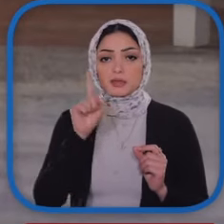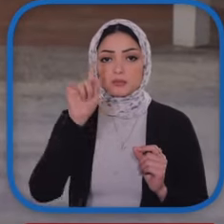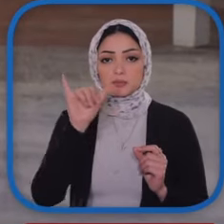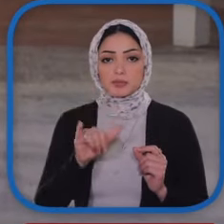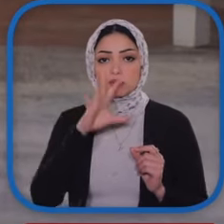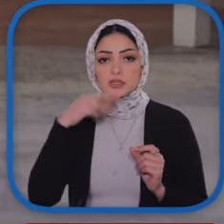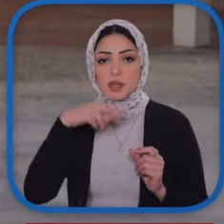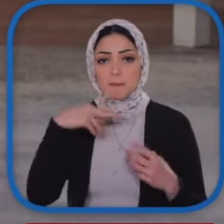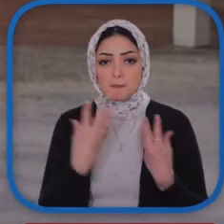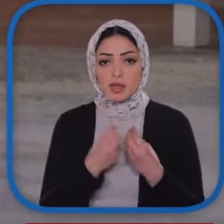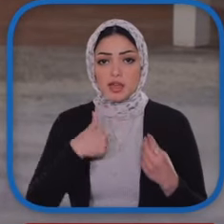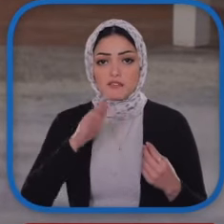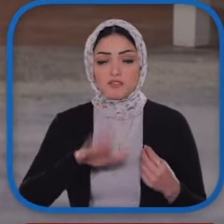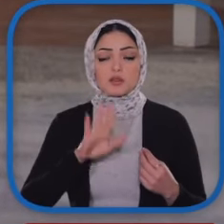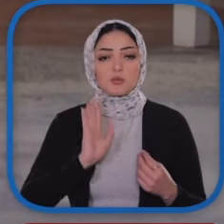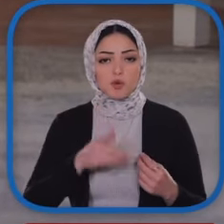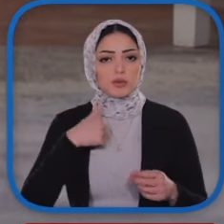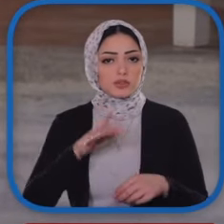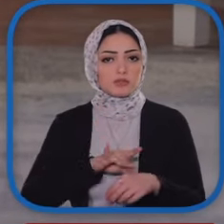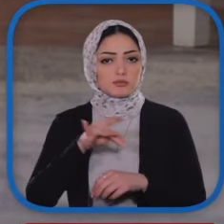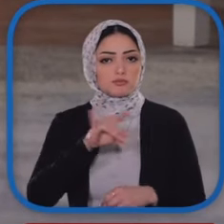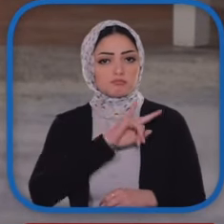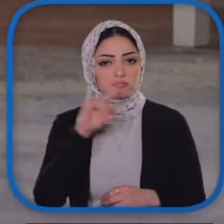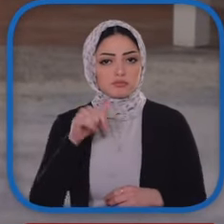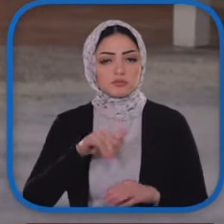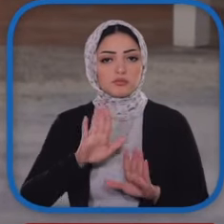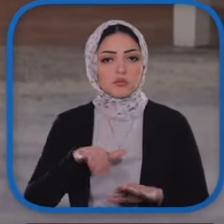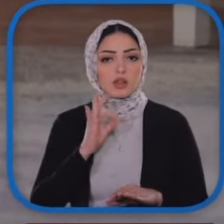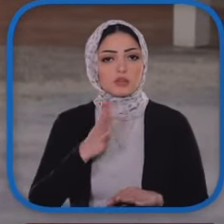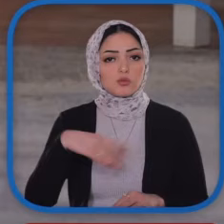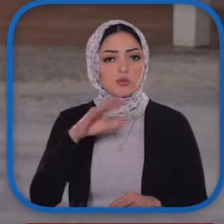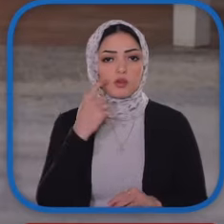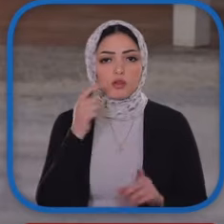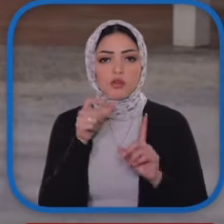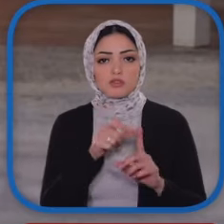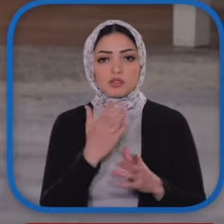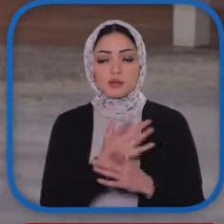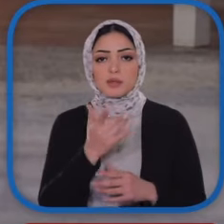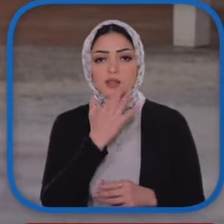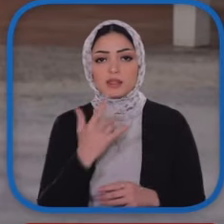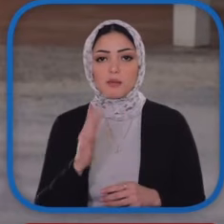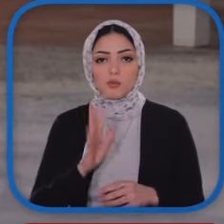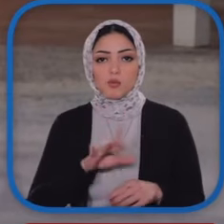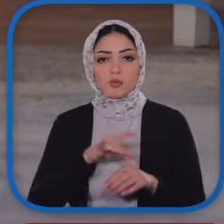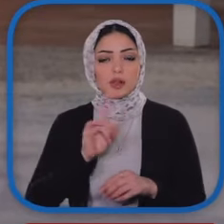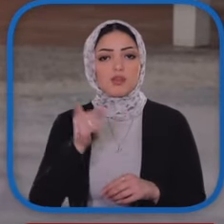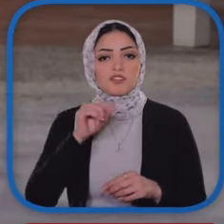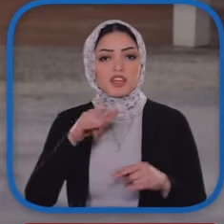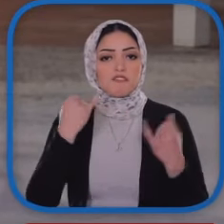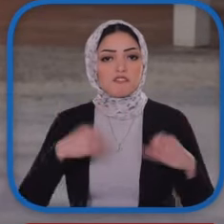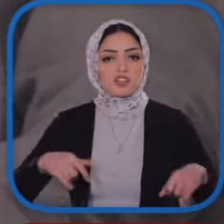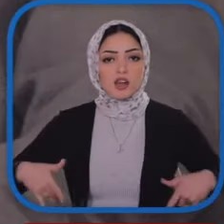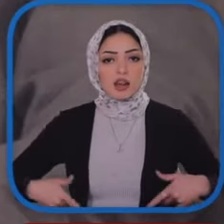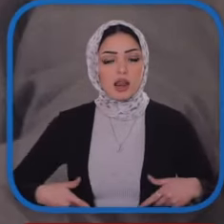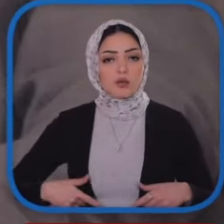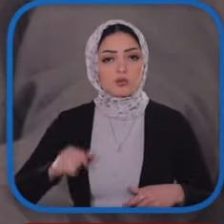هناك بعض المرضى للأسف حظهم بيخليهم في أكثر عرضة للتعرض لمنتجات الدم، زي مريض الفشل الكلوي